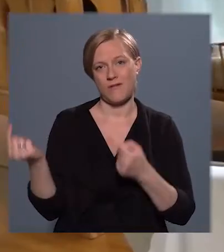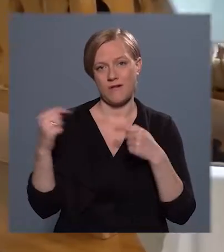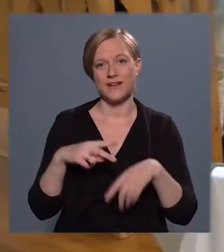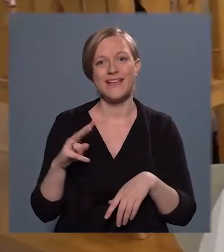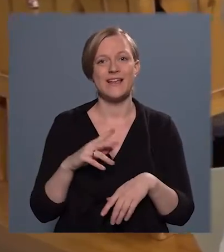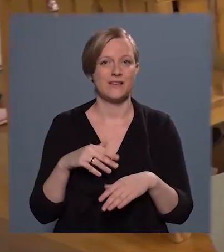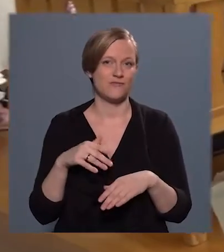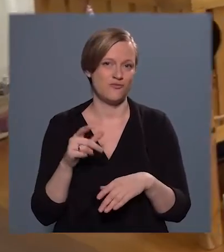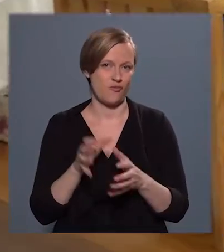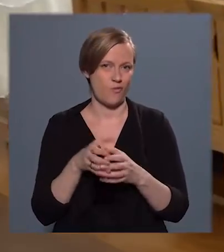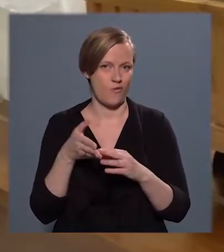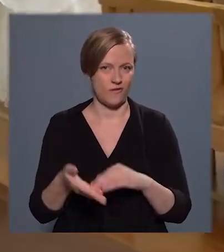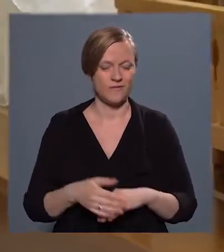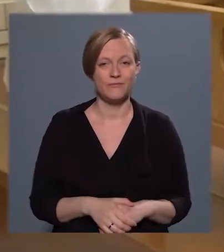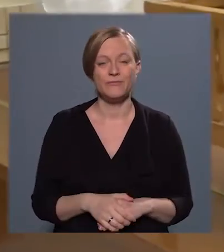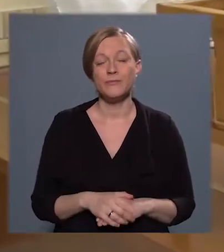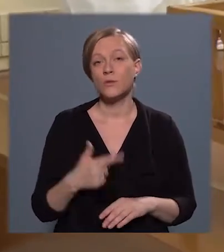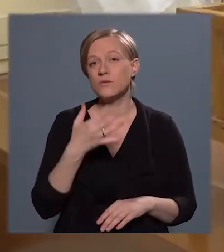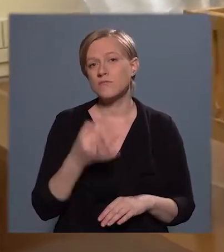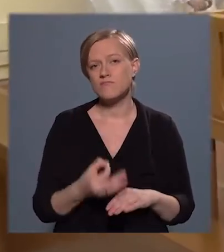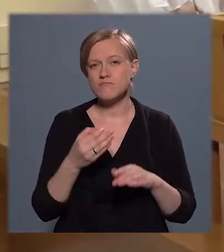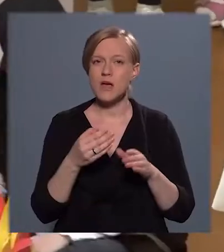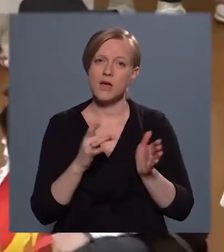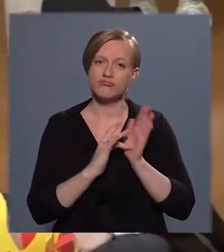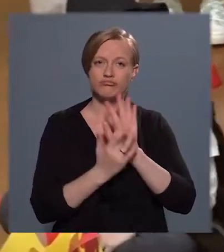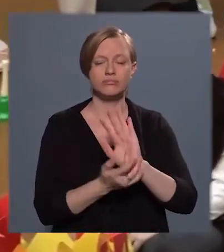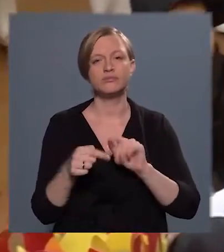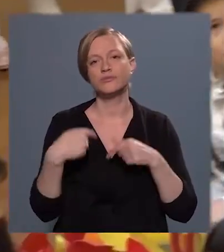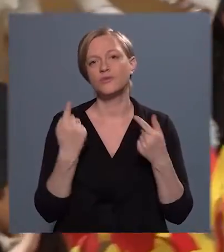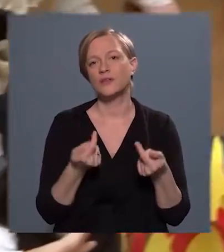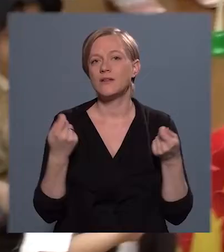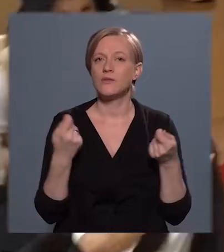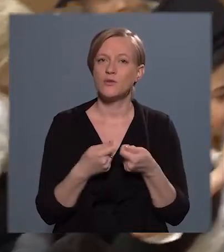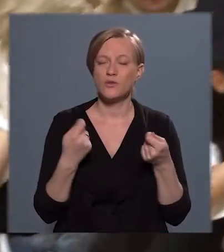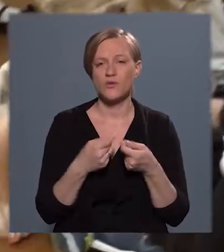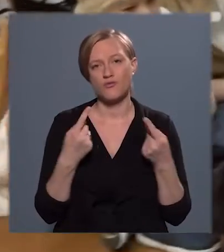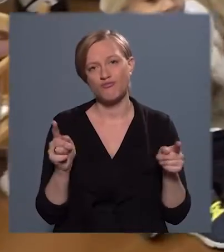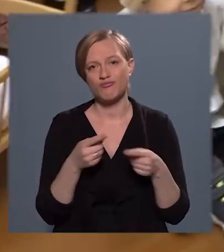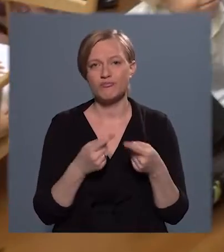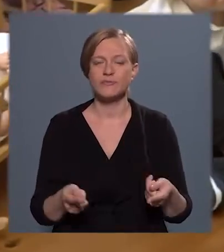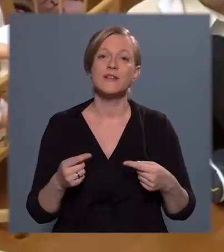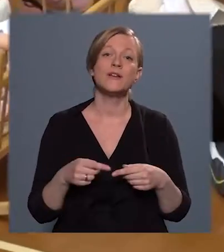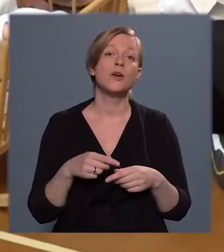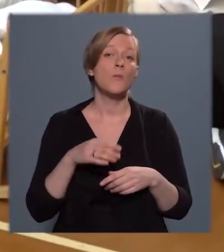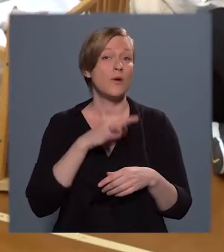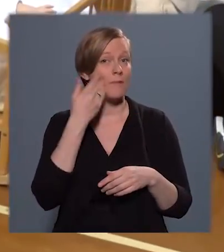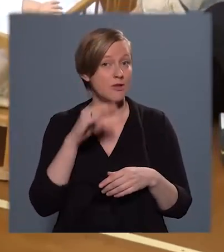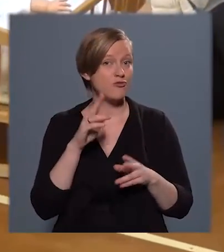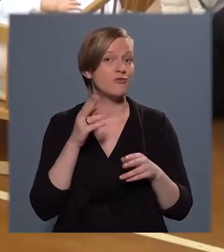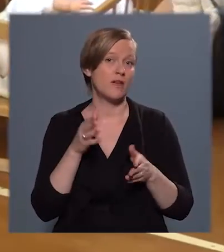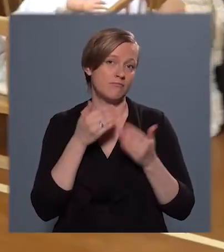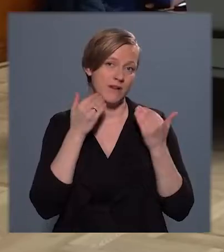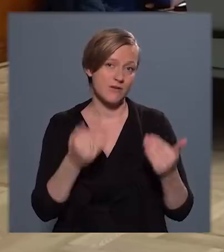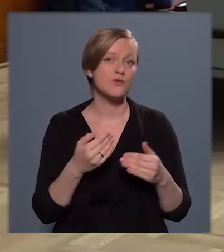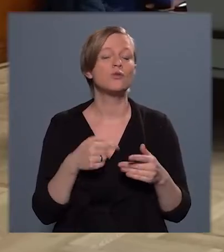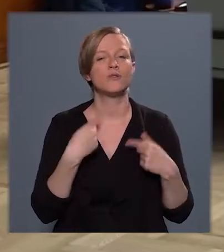A 20 perces dramatikus játékuk egy közös karácsonyi dallal zárult, majd a polgármester megköszönte a műsort, és folytatódott az év utolsó